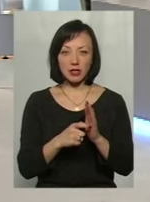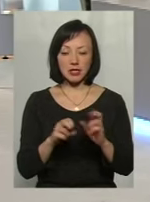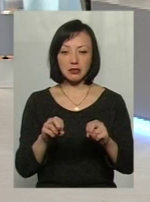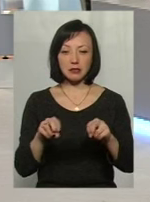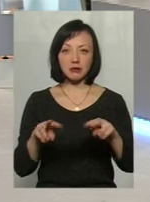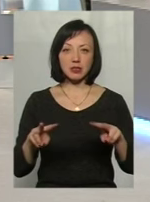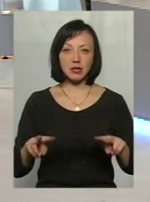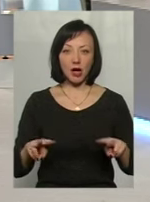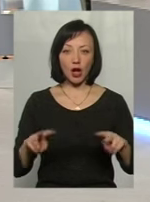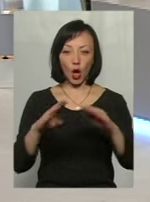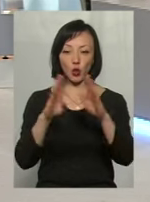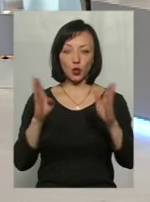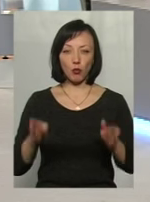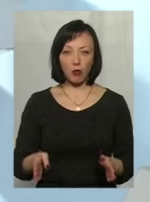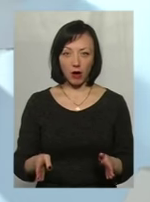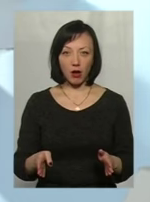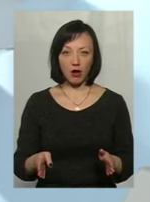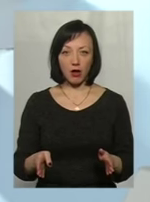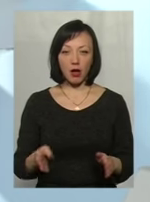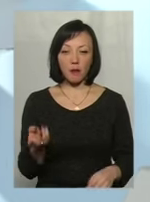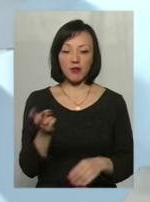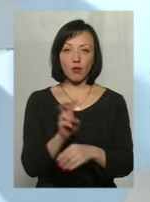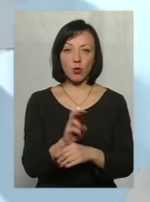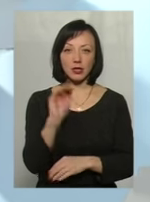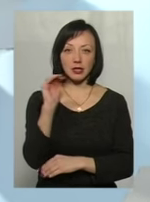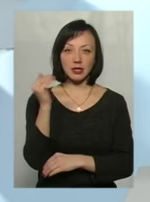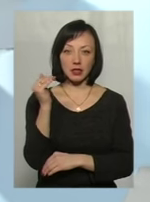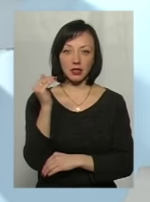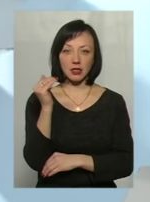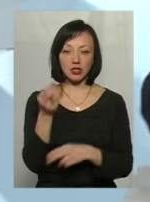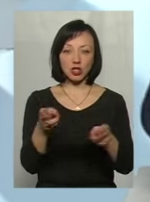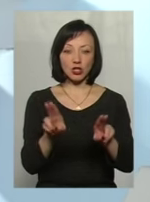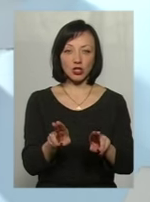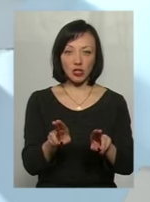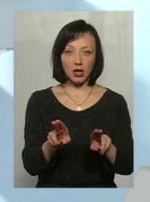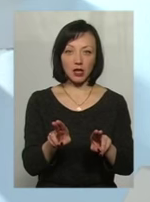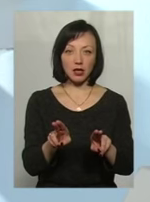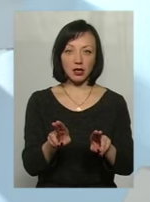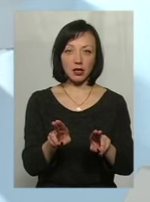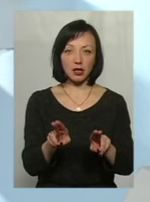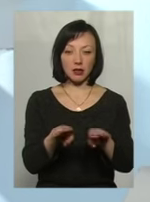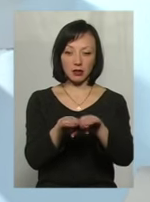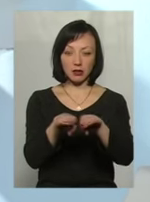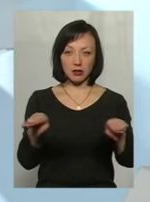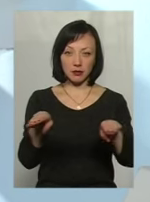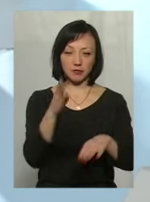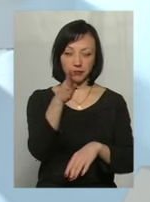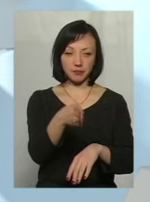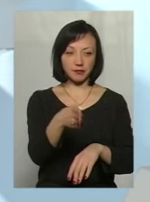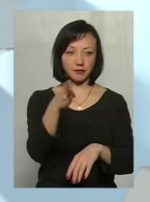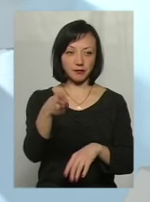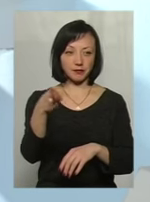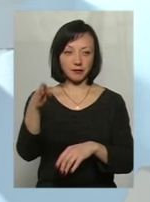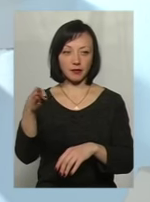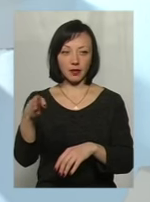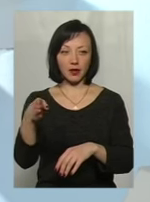спеціальна тумба, в яку при вході дитина залишає, чи ніша, в якій дитина залишає, особиста ніша,